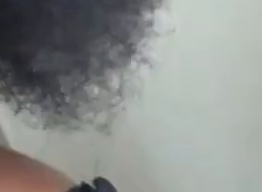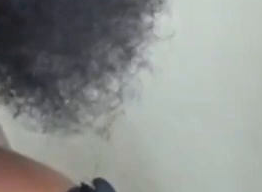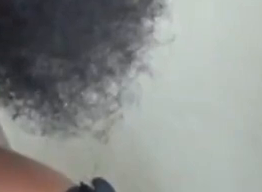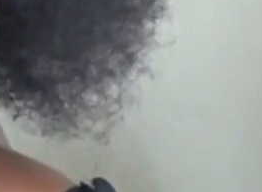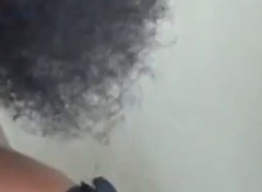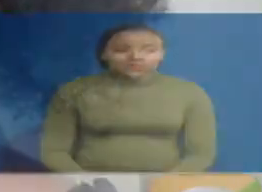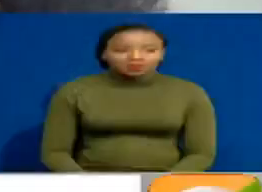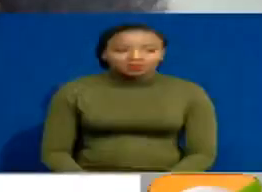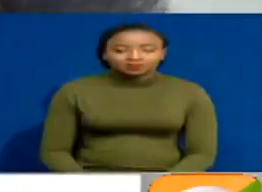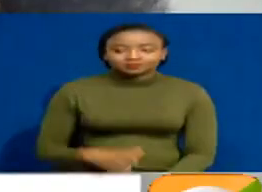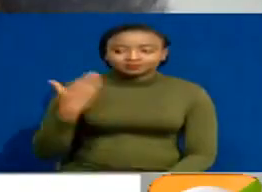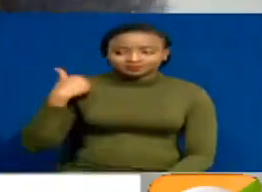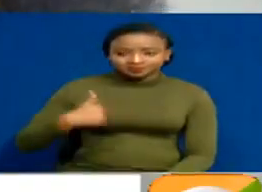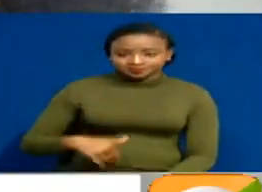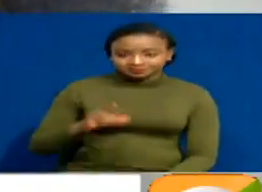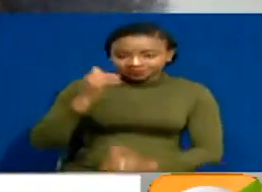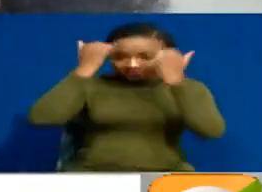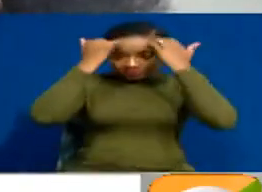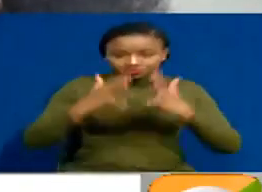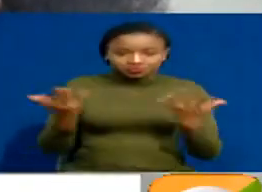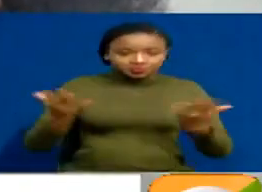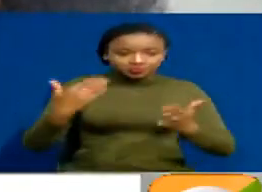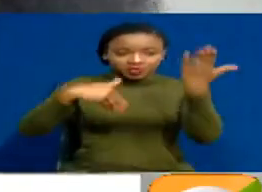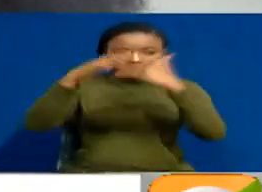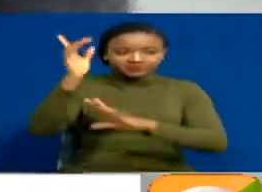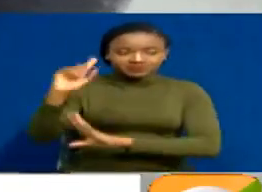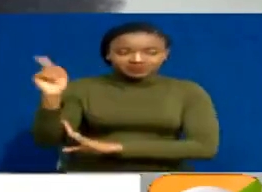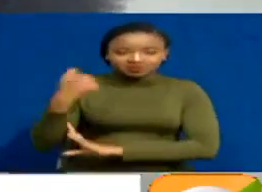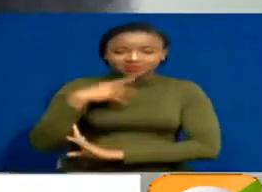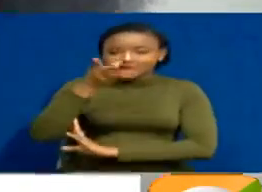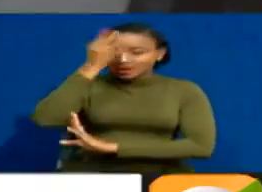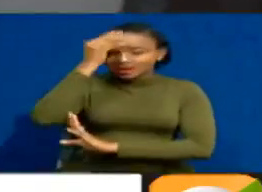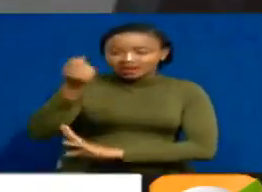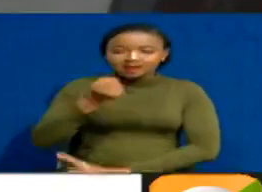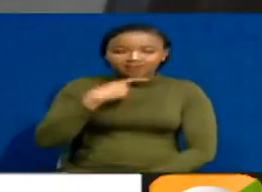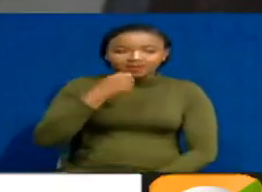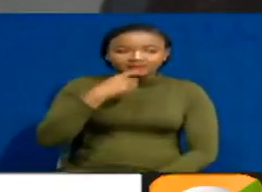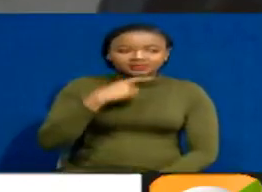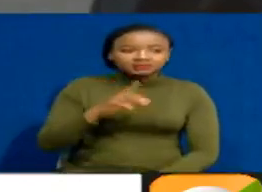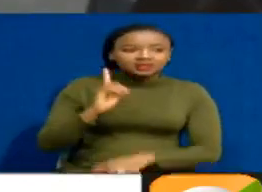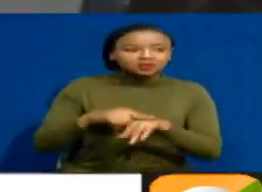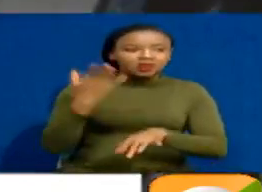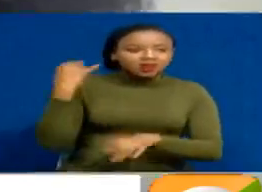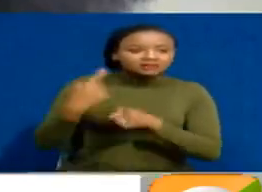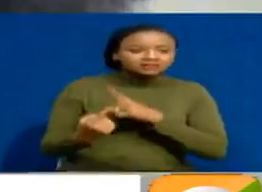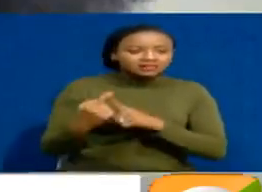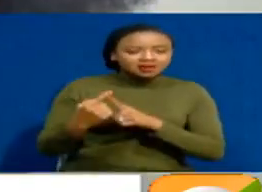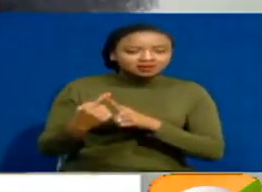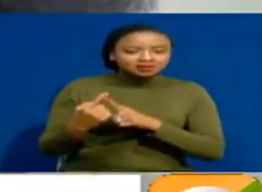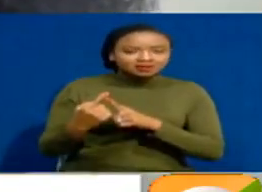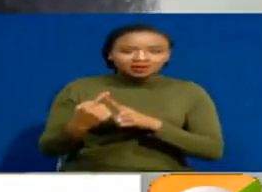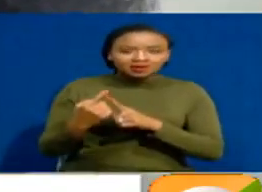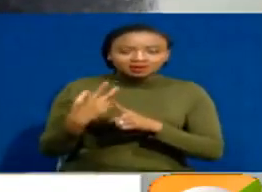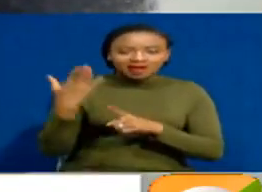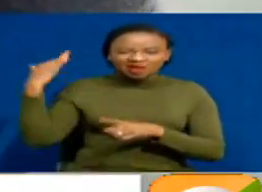Mimi ni mwanafunzi katika chuo kikuu cha Nairobi University. A medical student. It was last year but one, wakati nilikuwa